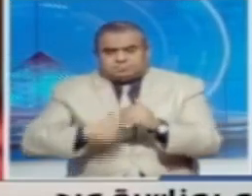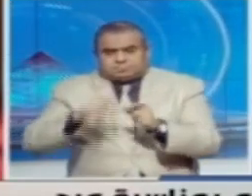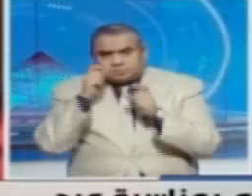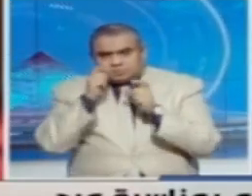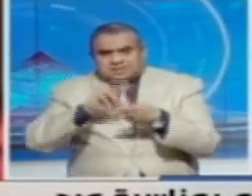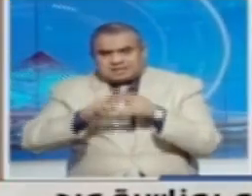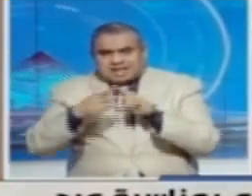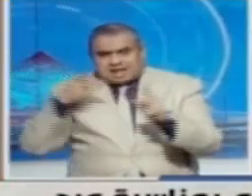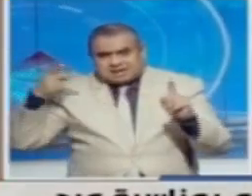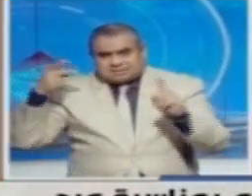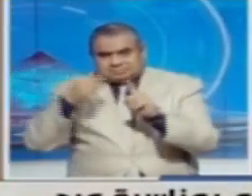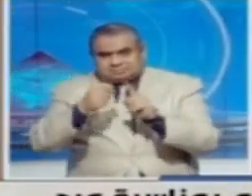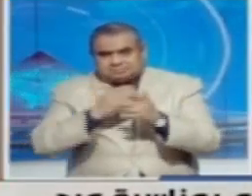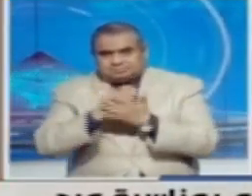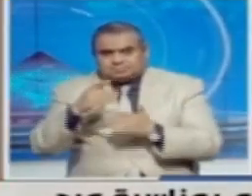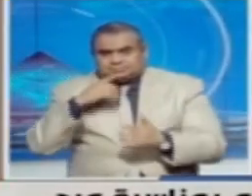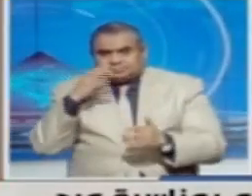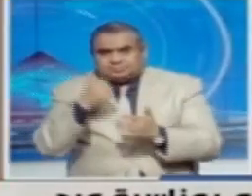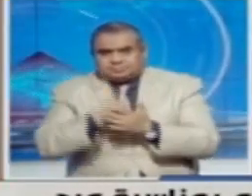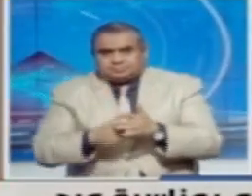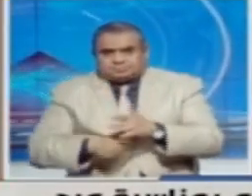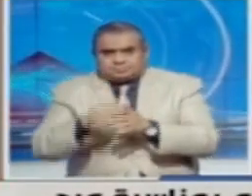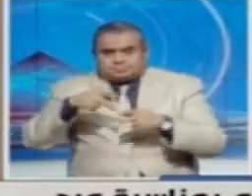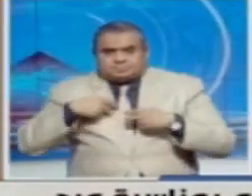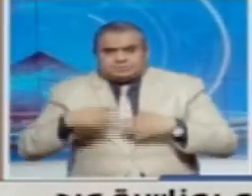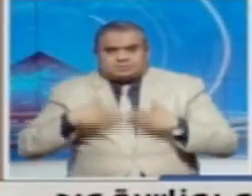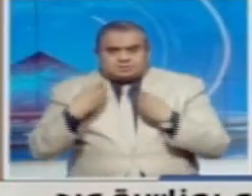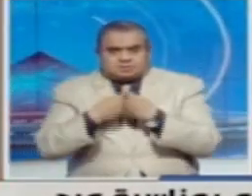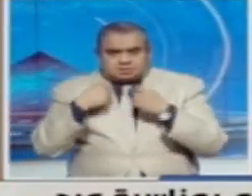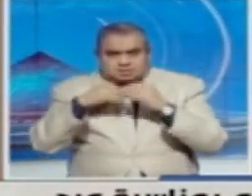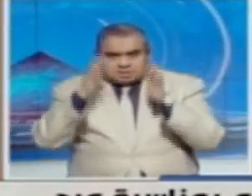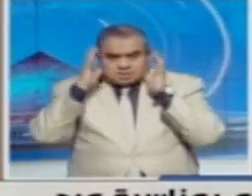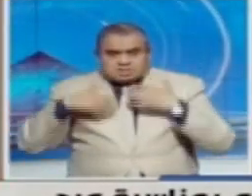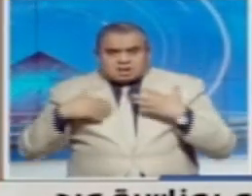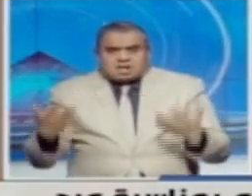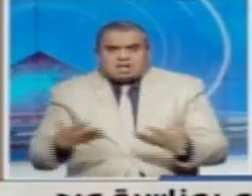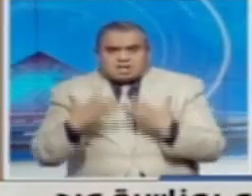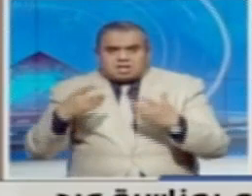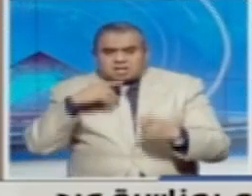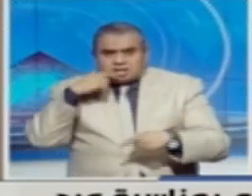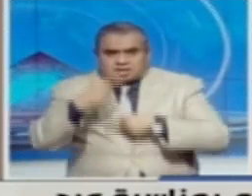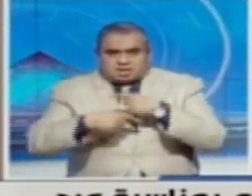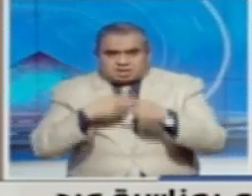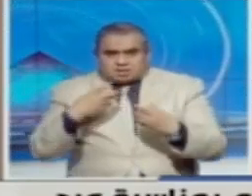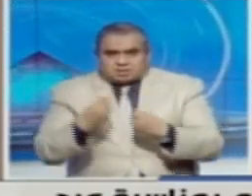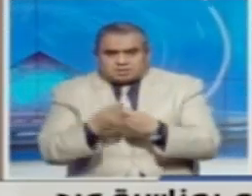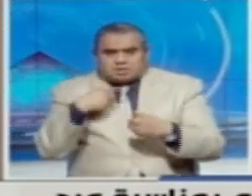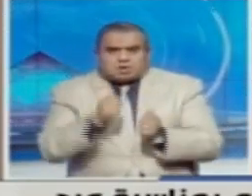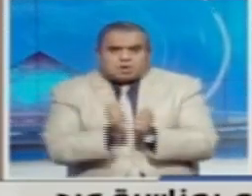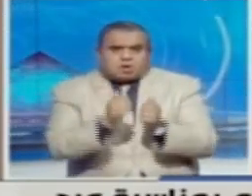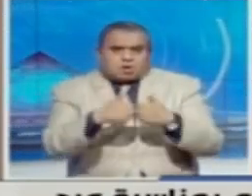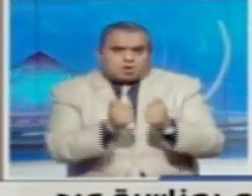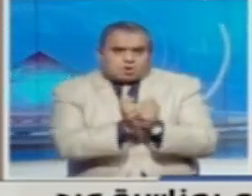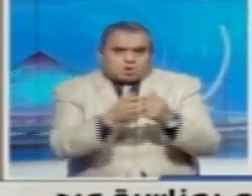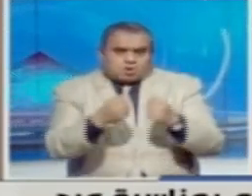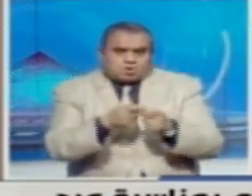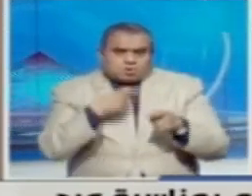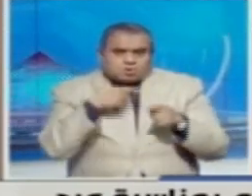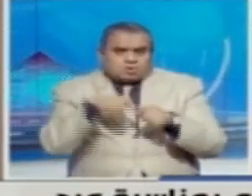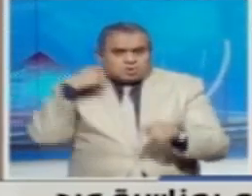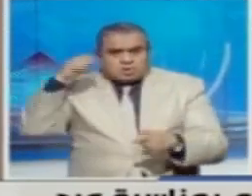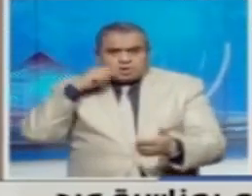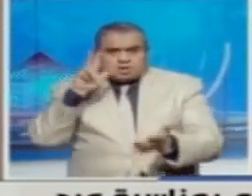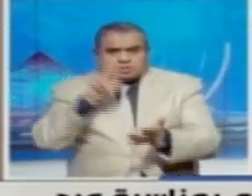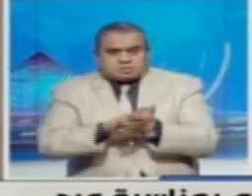كيد الأعداء. والعيد بالنسبة لي فرحتين، فرحة أن أنا صليت في المسجد صلاة العيد، فرحة أن أنا عايد مع أهلي بره وأشكر سيادة الرئيس عبد الفتاح السيسي على